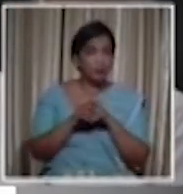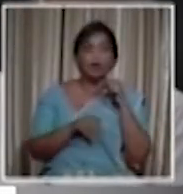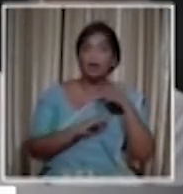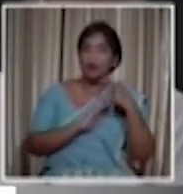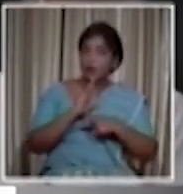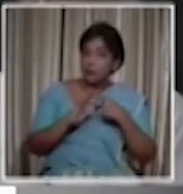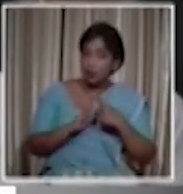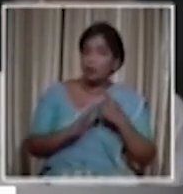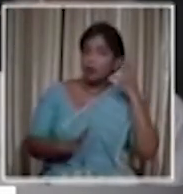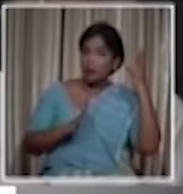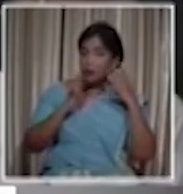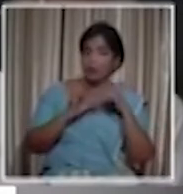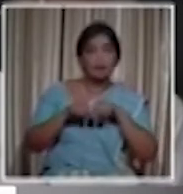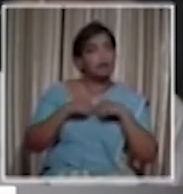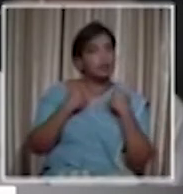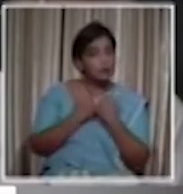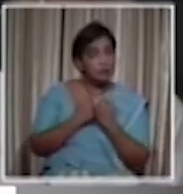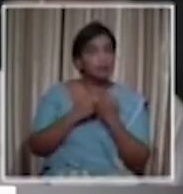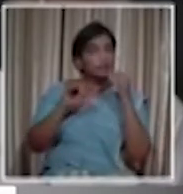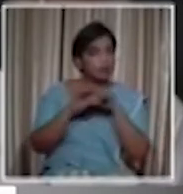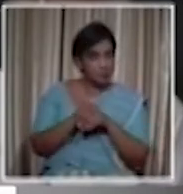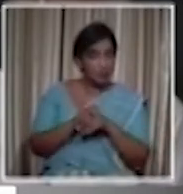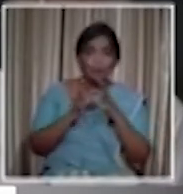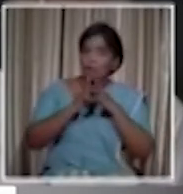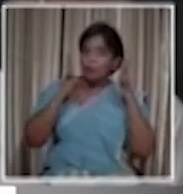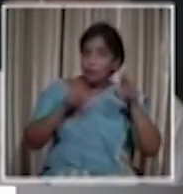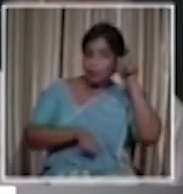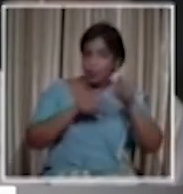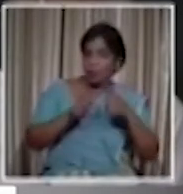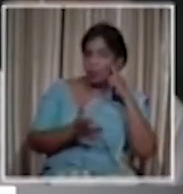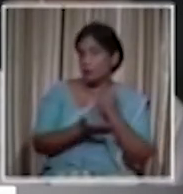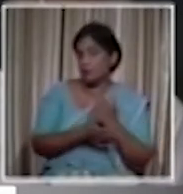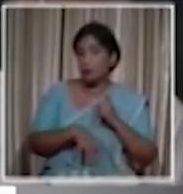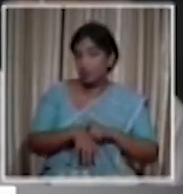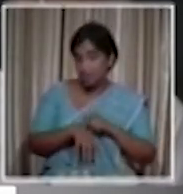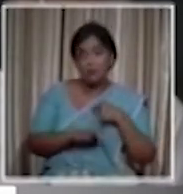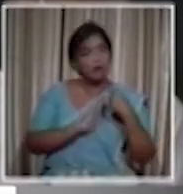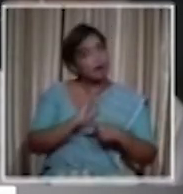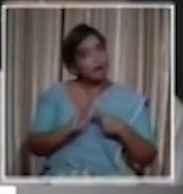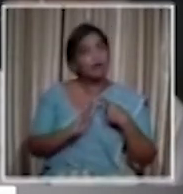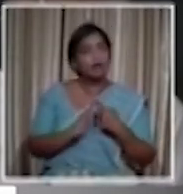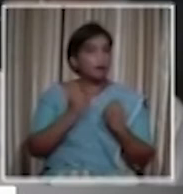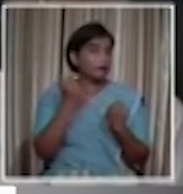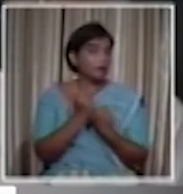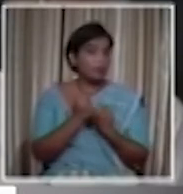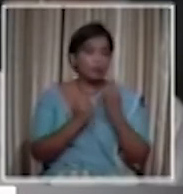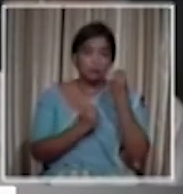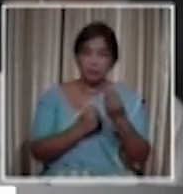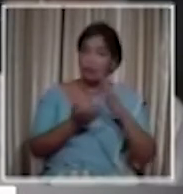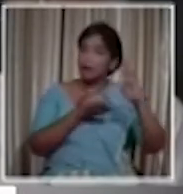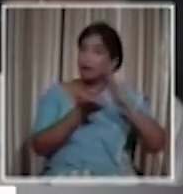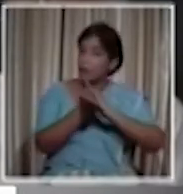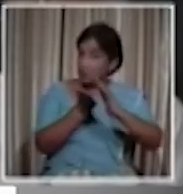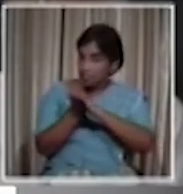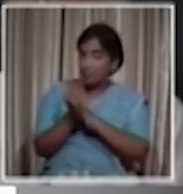සහ ජාත්‍යන්තර සංවිධාන නියෝජිතයන් බොහෝ දෙනෙක් මේ අසීරු අවස්ථාවේ අපේ රටට සහාය දැක්වීමටත් උපකාර